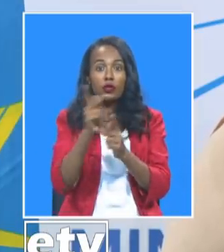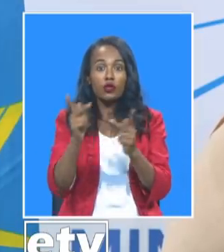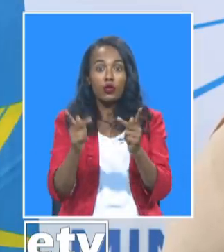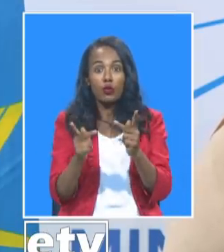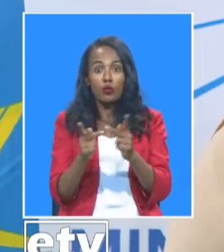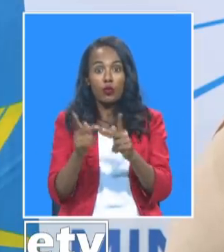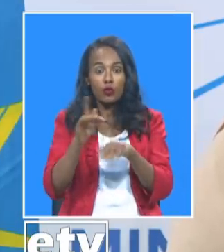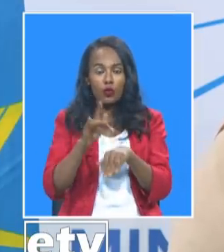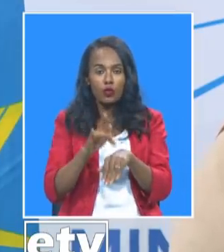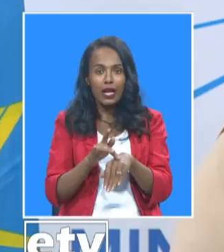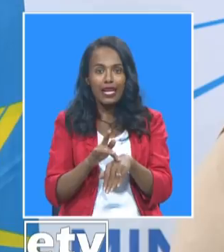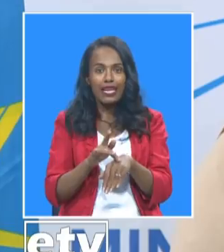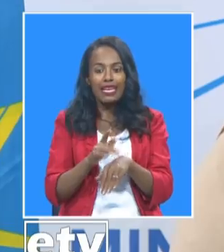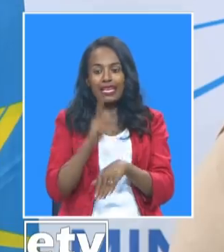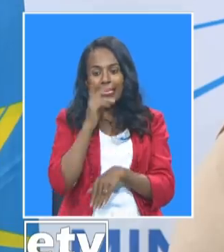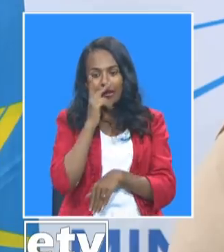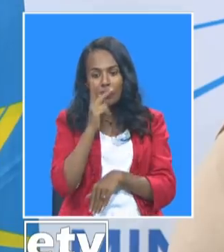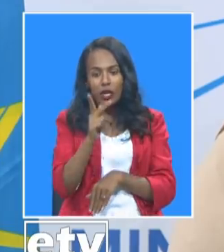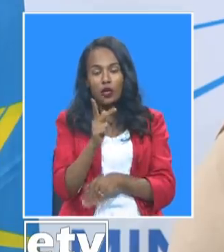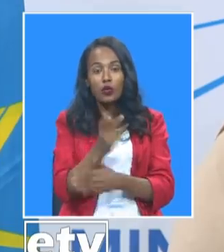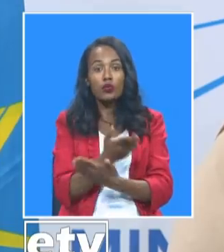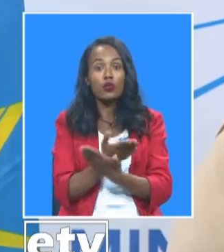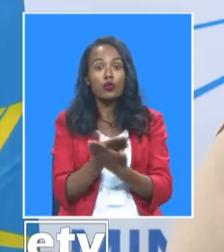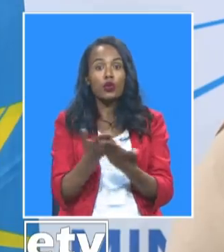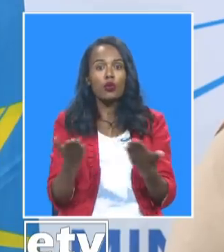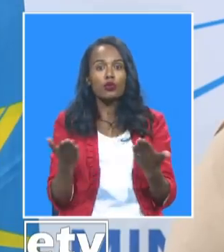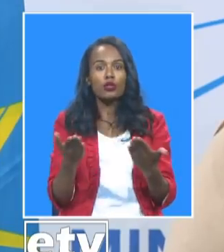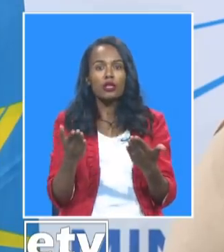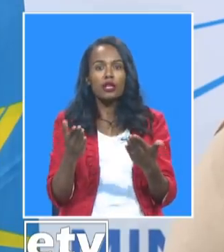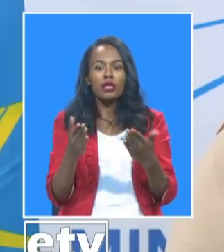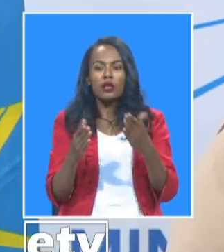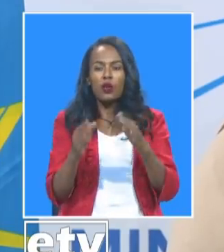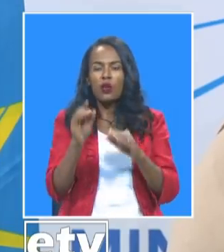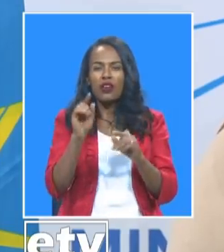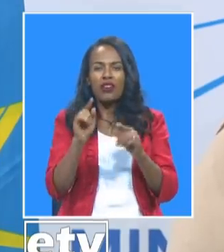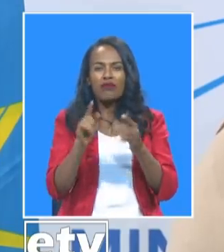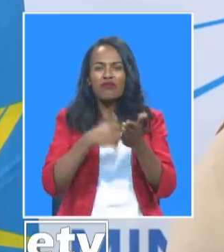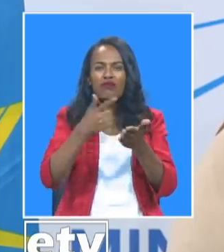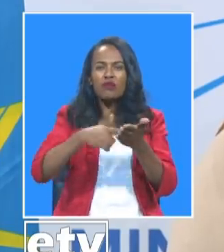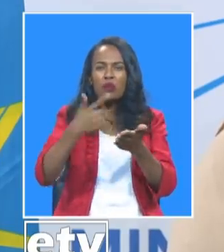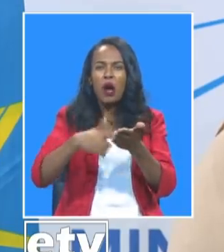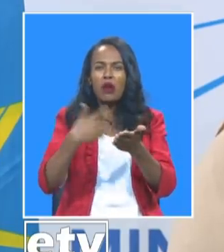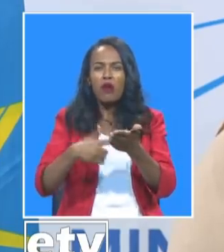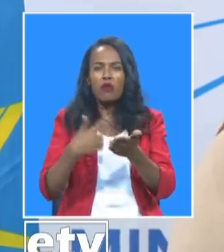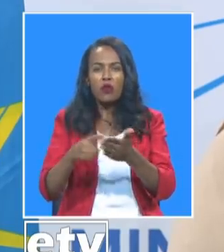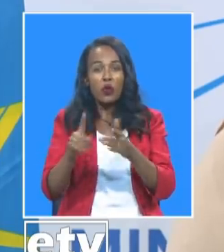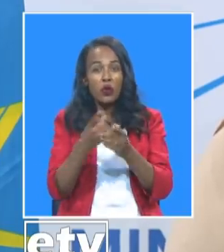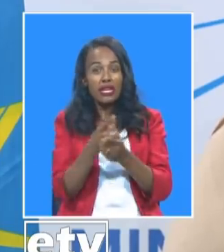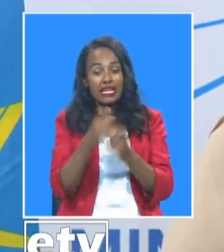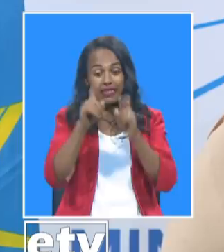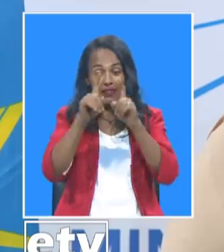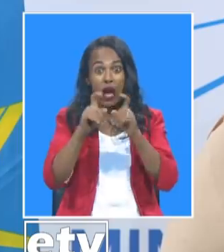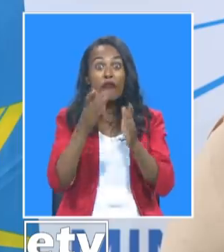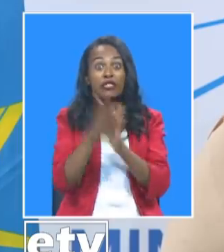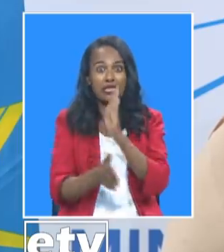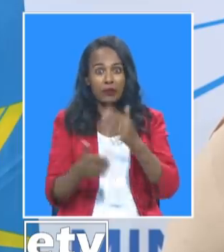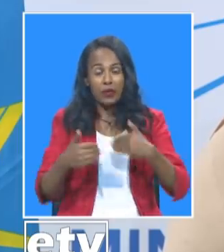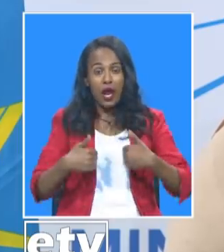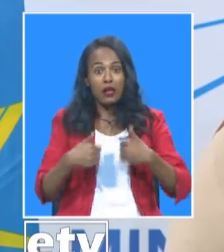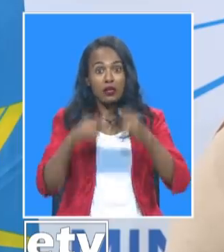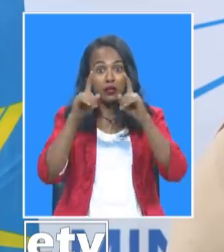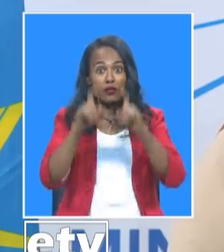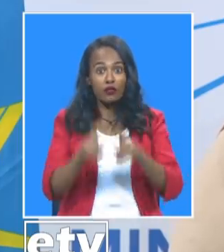ላይ የተመለከቱ ጉዳዮችን ቡራቡሬ ያፈጻጸም እንዳለው ነው የተፈተሸው።